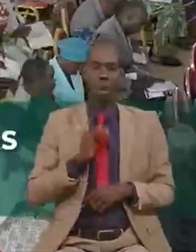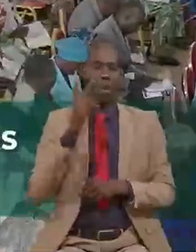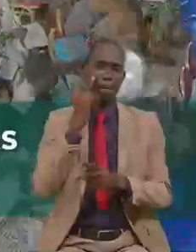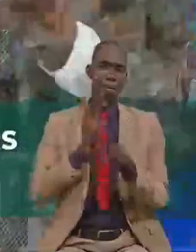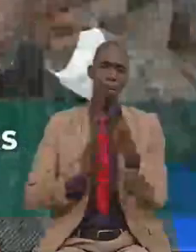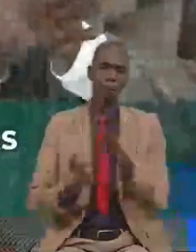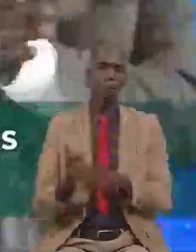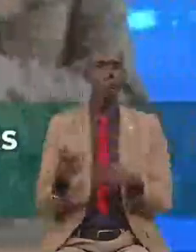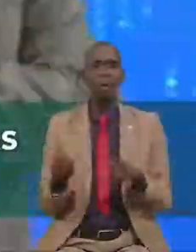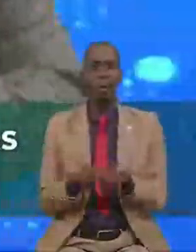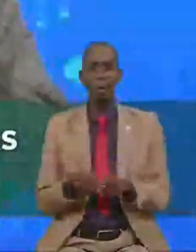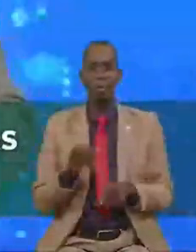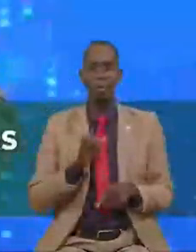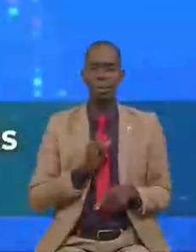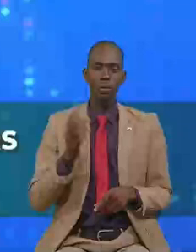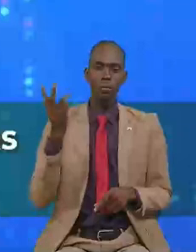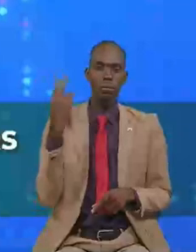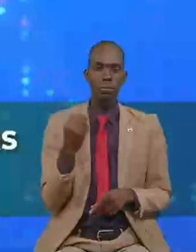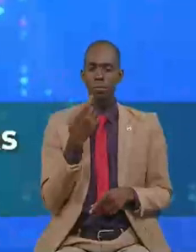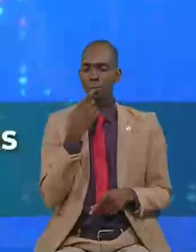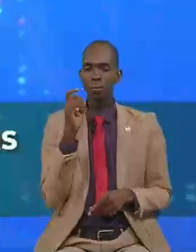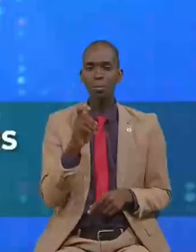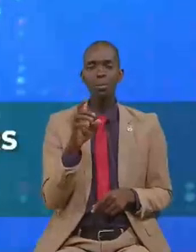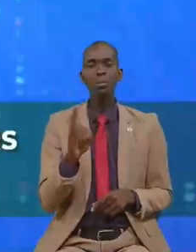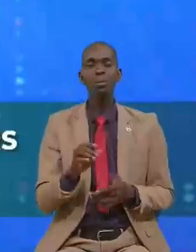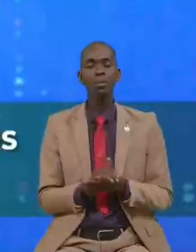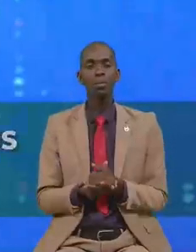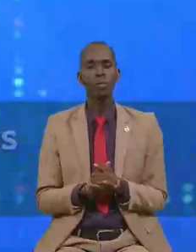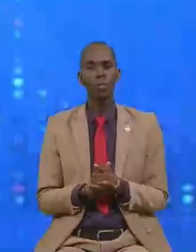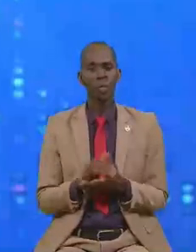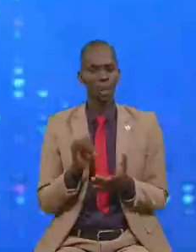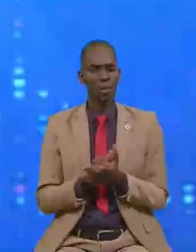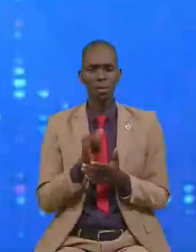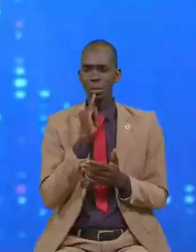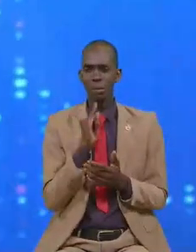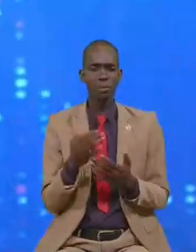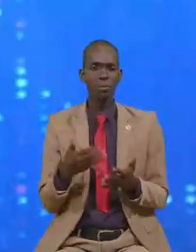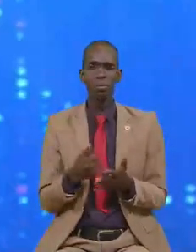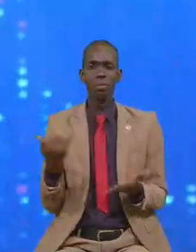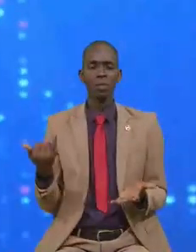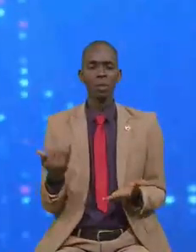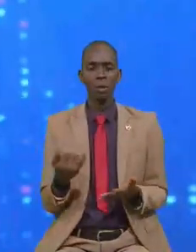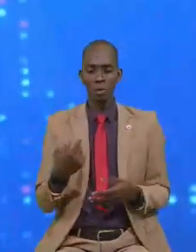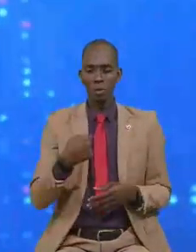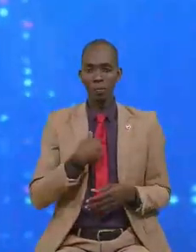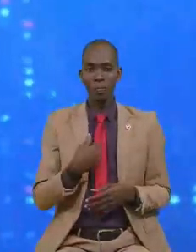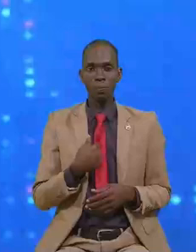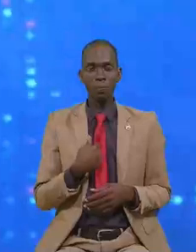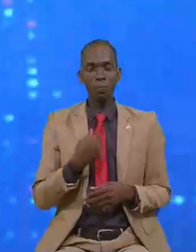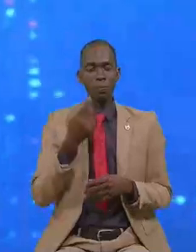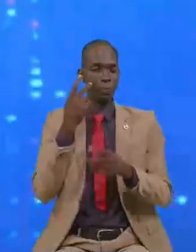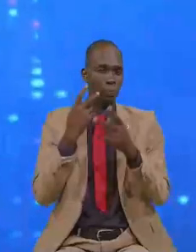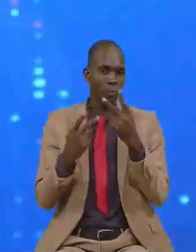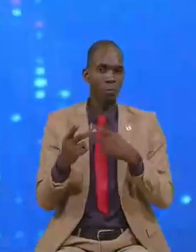l'ordre que j'avais reçu. » N'est-ce pas tout? « Je prophétisais selon l'ordre